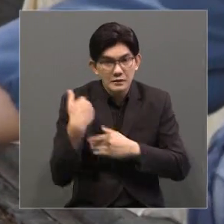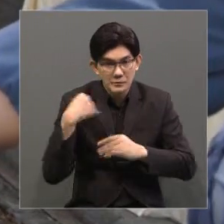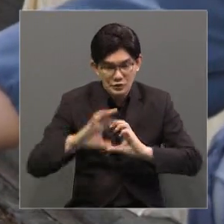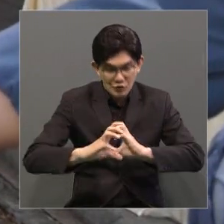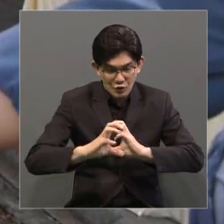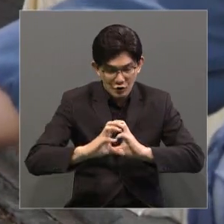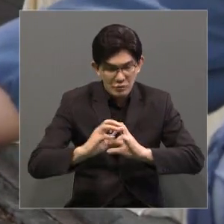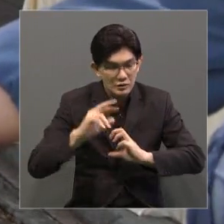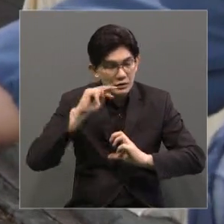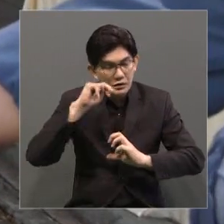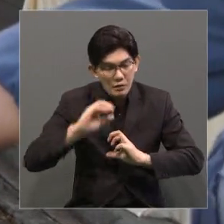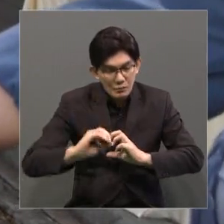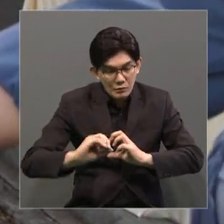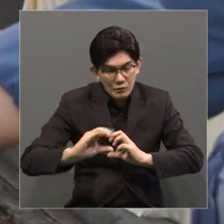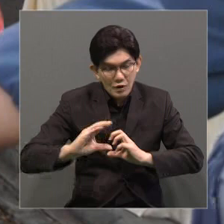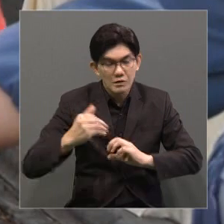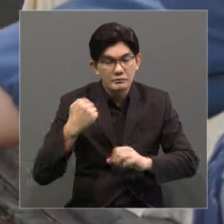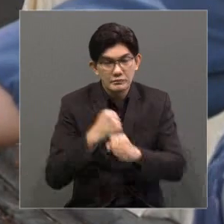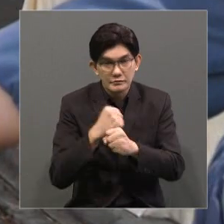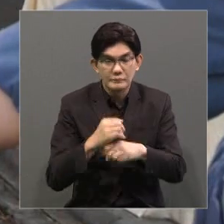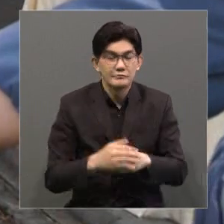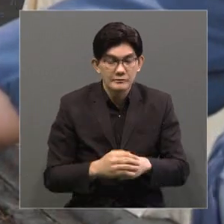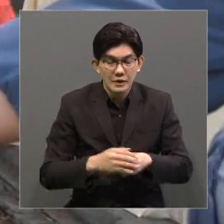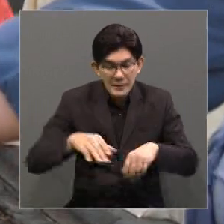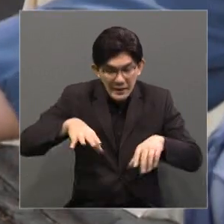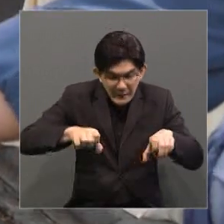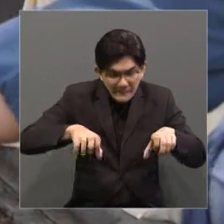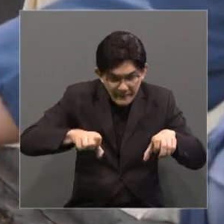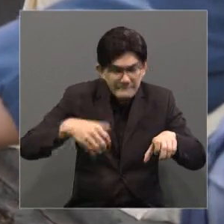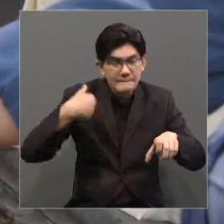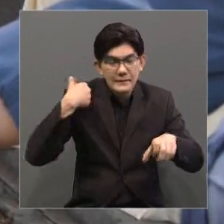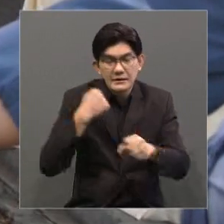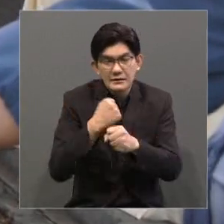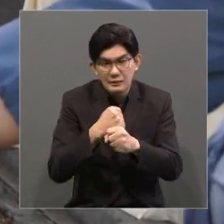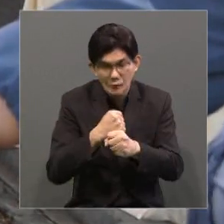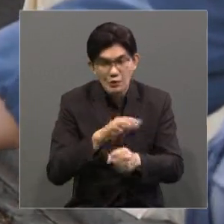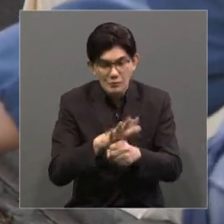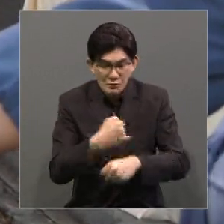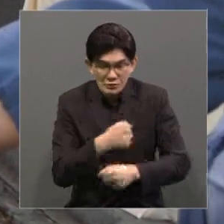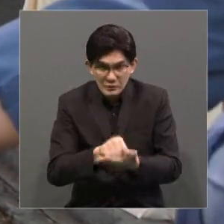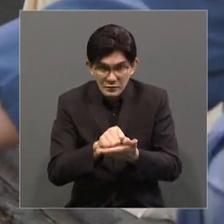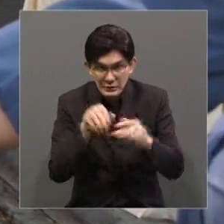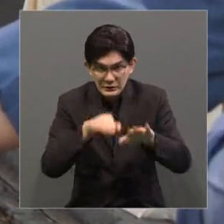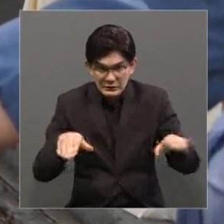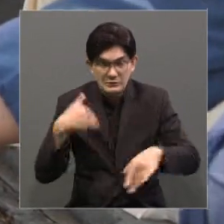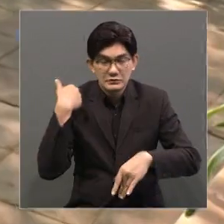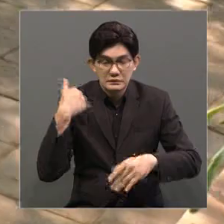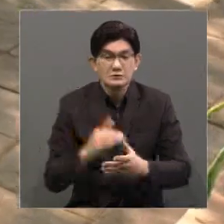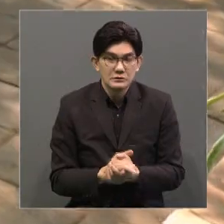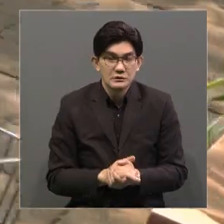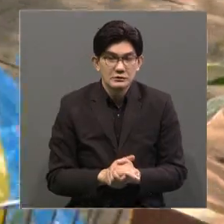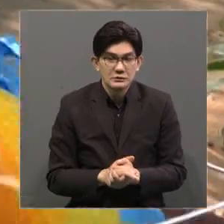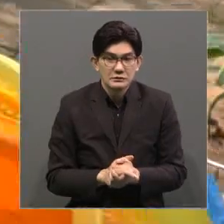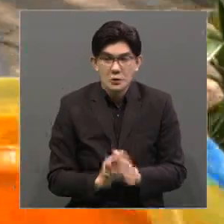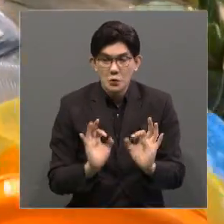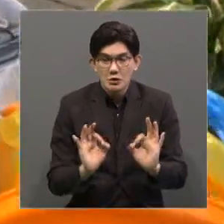รถป้ารู้สึกว่ามีความภูมิใจในการบริการของเด็ก ๆคือโอเคเลย ค่ะ